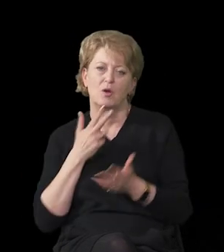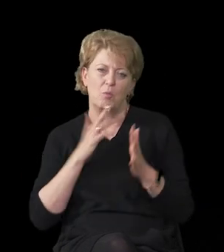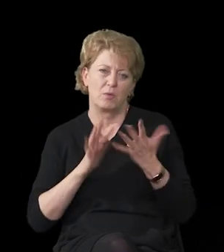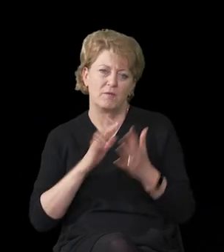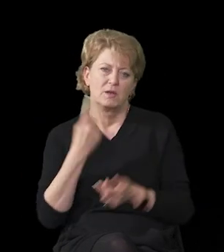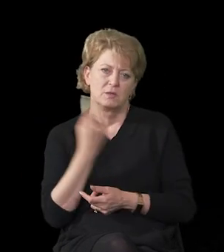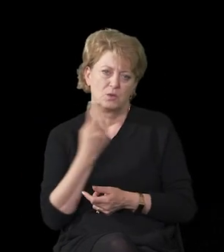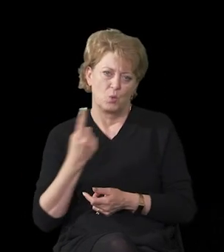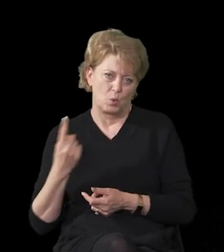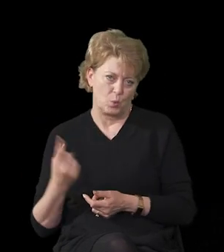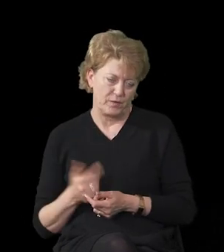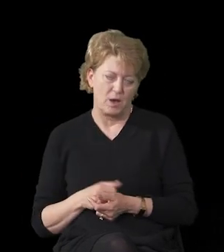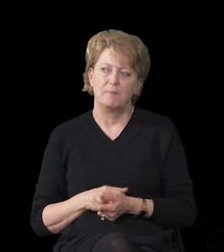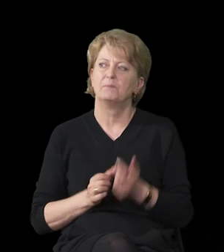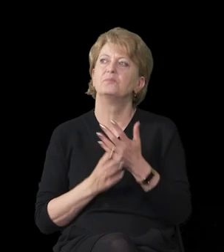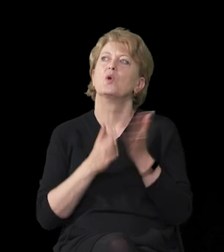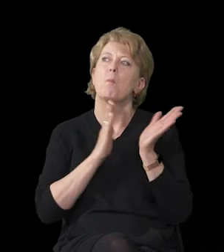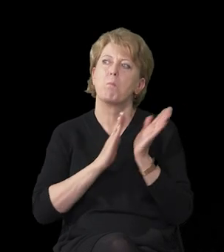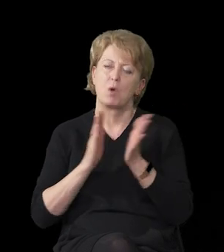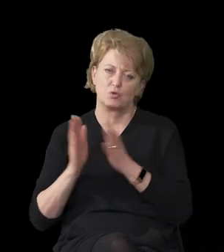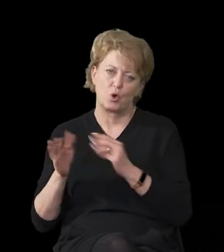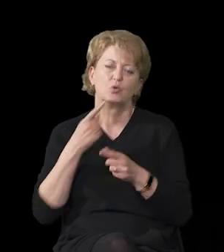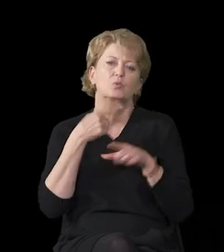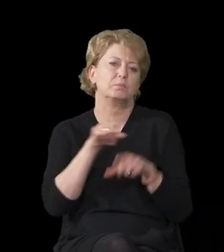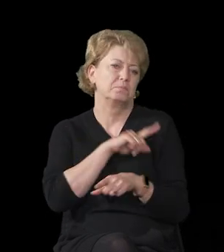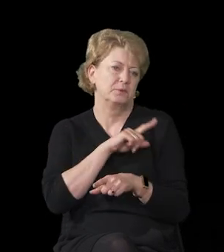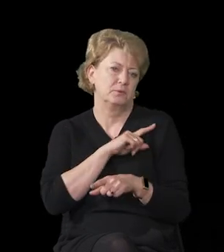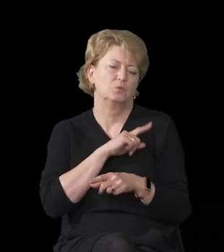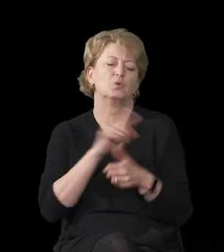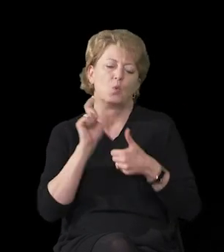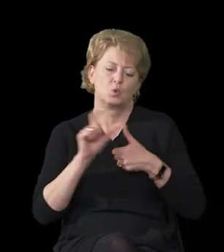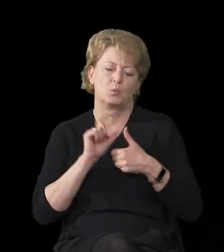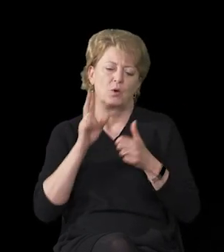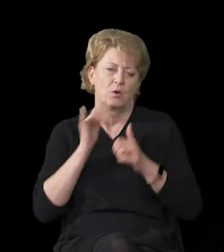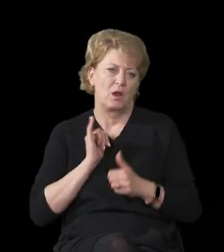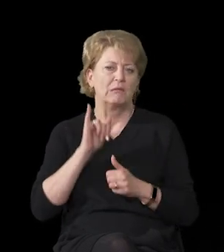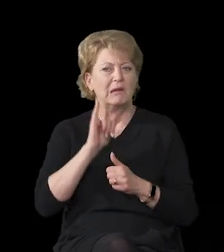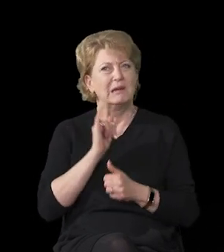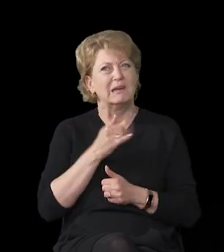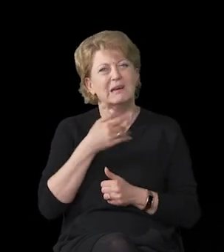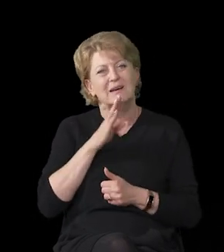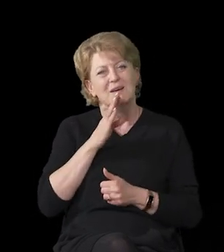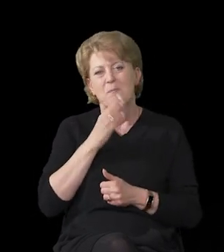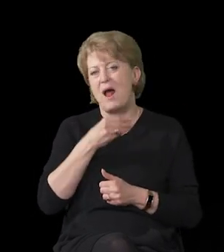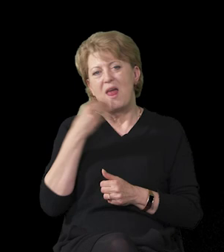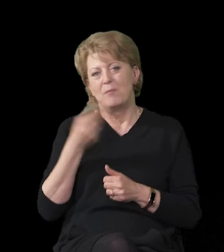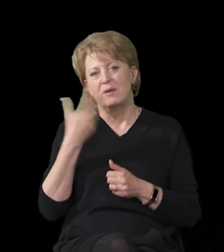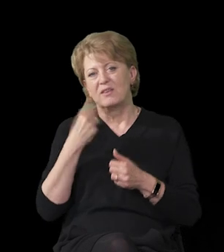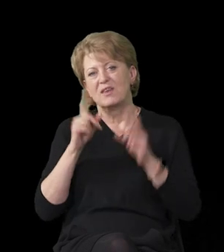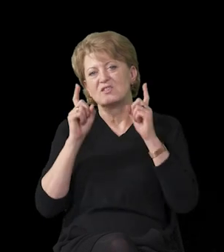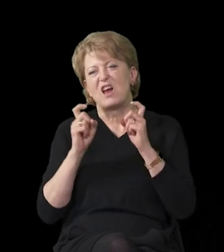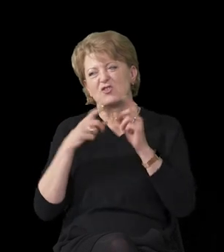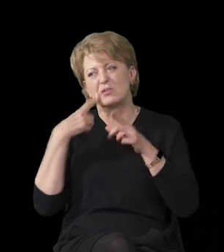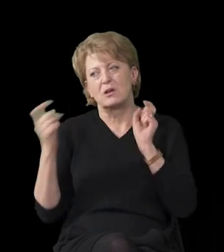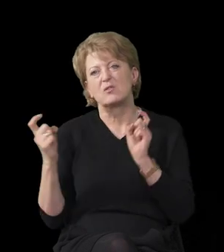złotówkę. Porządku w wiosce oczywiście pilnują uzbrojeni mężczyźni, no i chyba lepiej nie zaczynać z nimi żadnych sporów, no